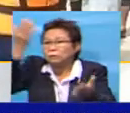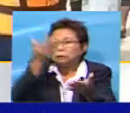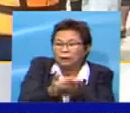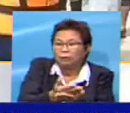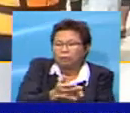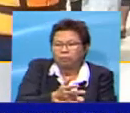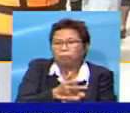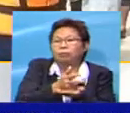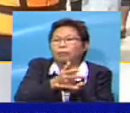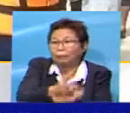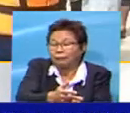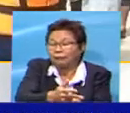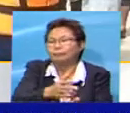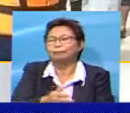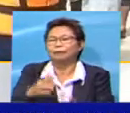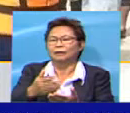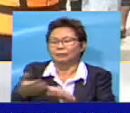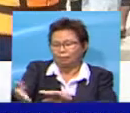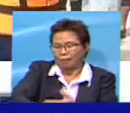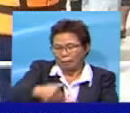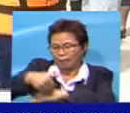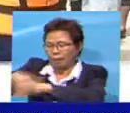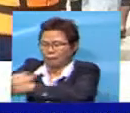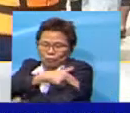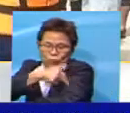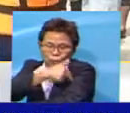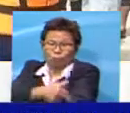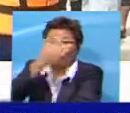pangkalan mayat mangsa dibawa ke hospital Sri aman untuk bedah siasat